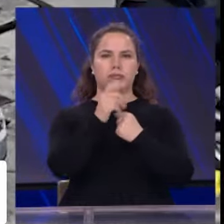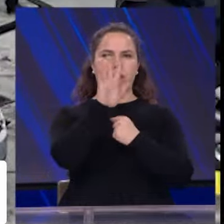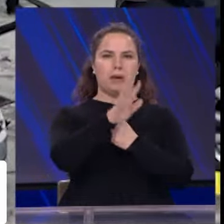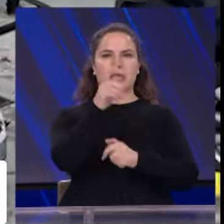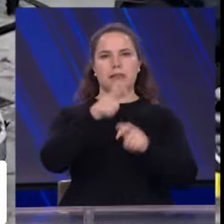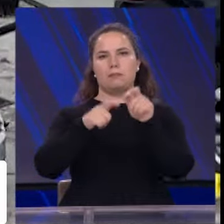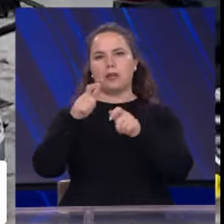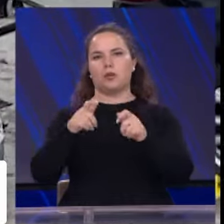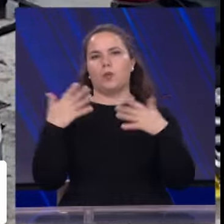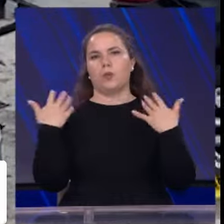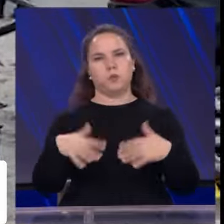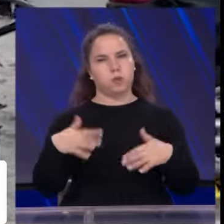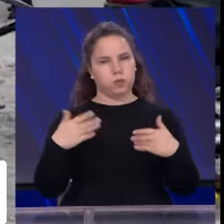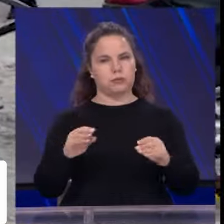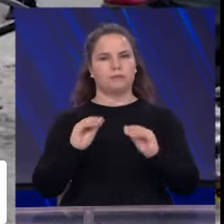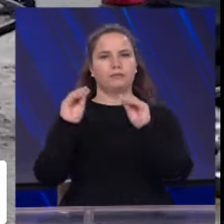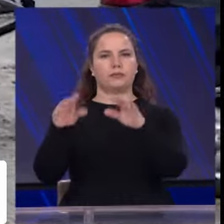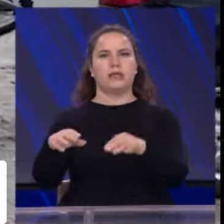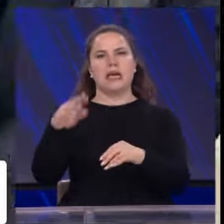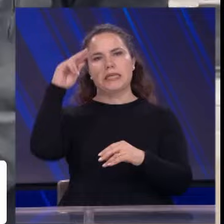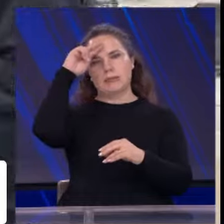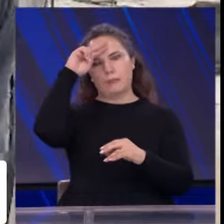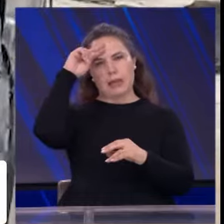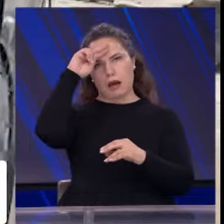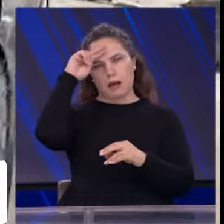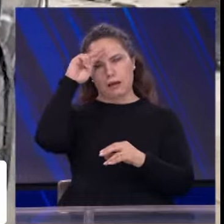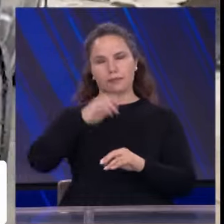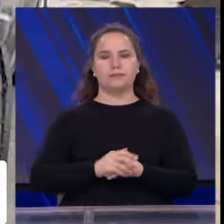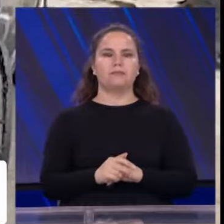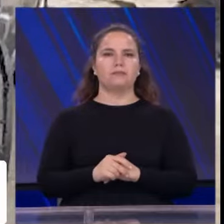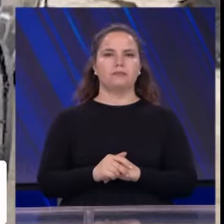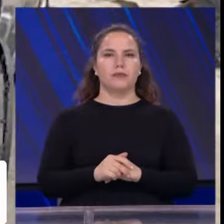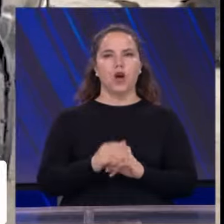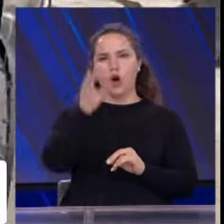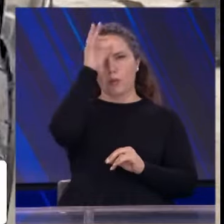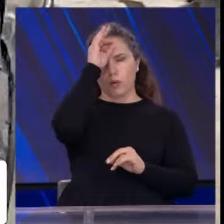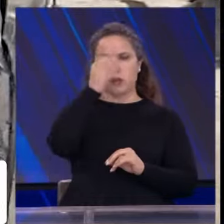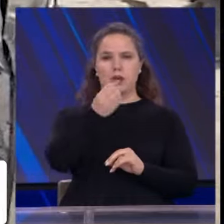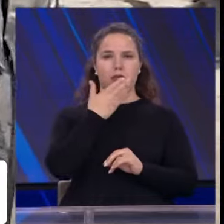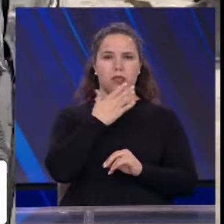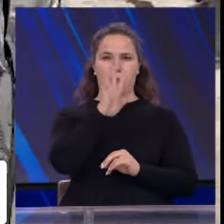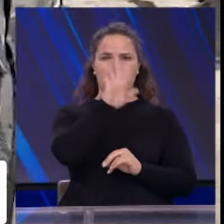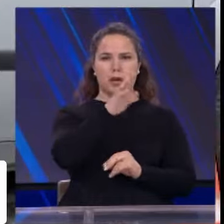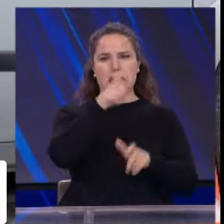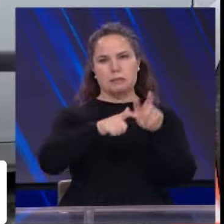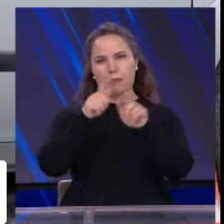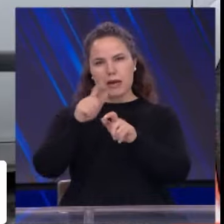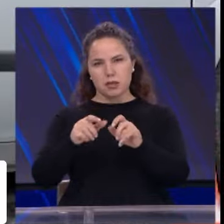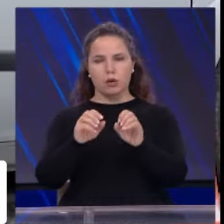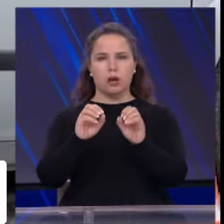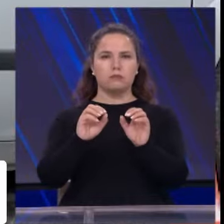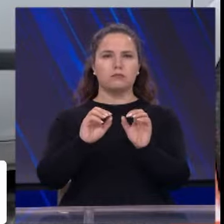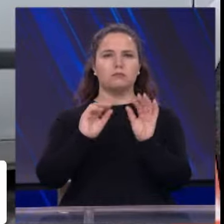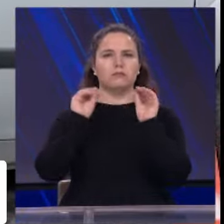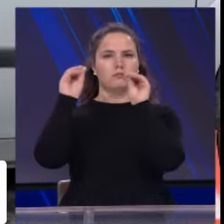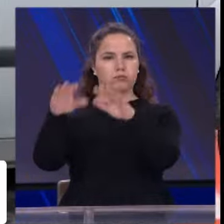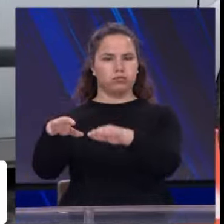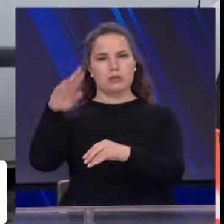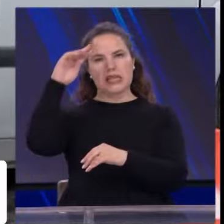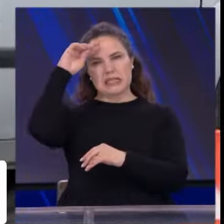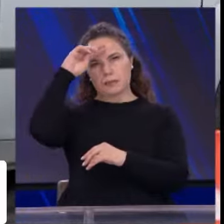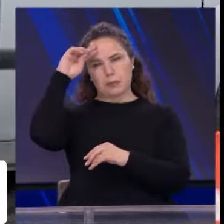Lezhë-Shkodër. Për pasoj është përplasur me një tjetër mjet. Sipas policisë, 5 të plagosurit janë dërguar me urgjencë në spital dhe